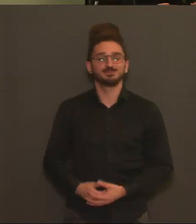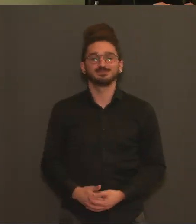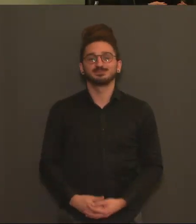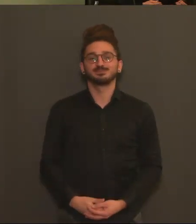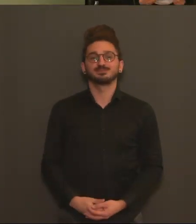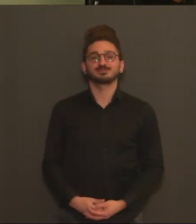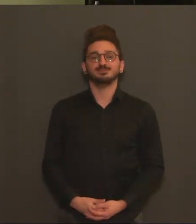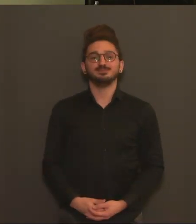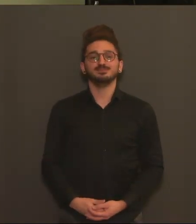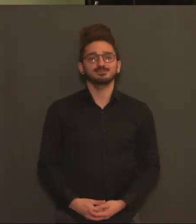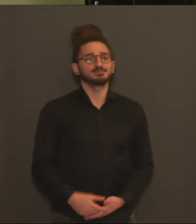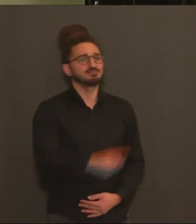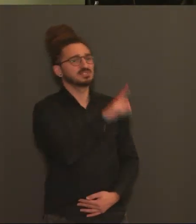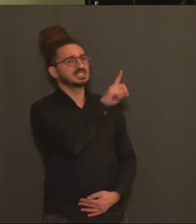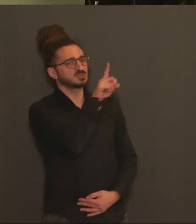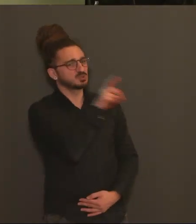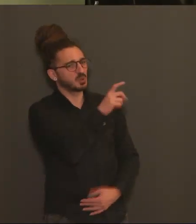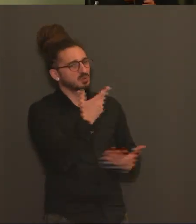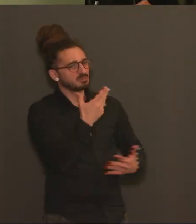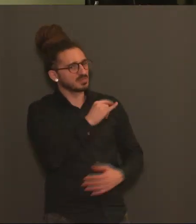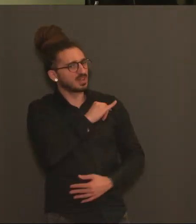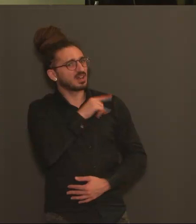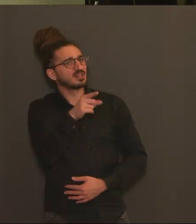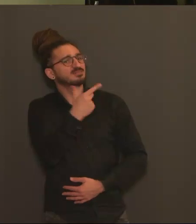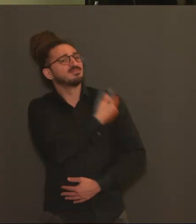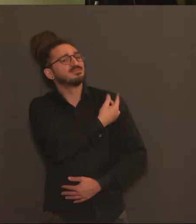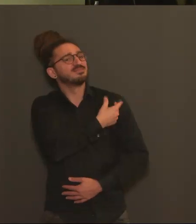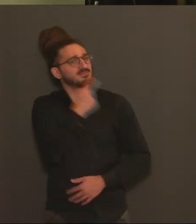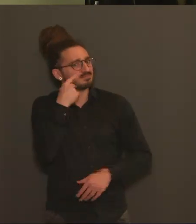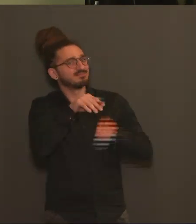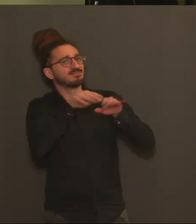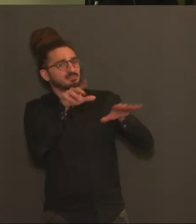L'évolution des taux d'infection est-elle toujours un indicateur fiable de l'évolution des taux